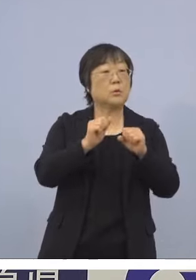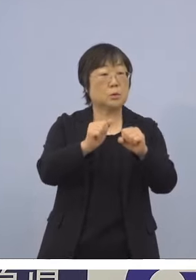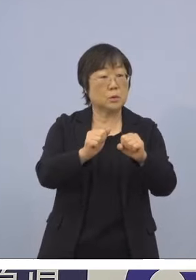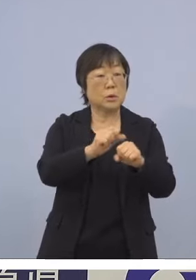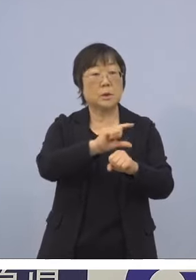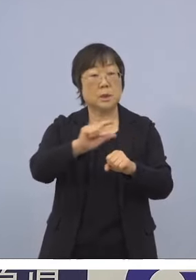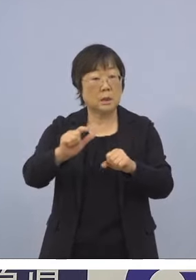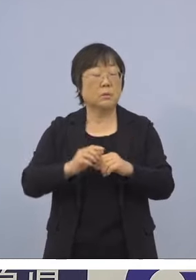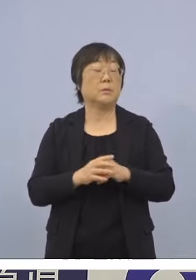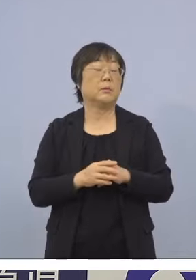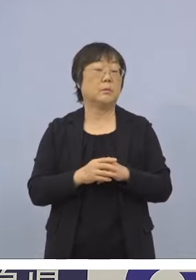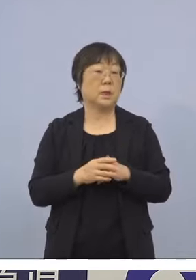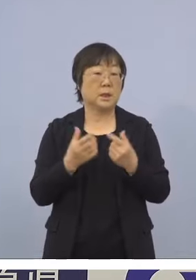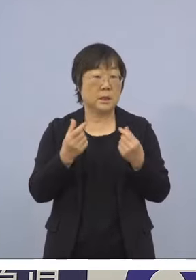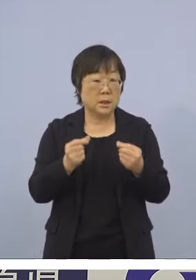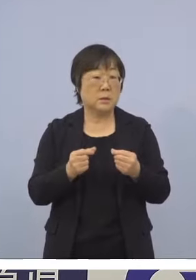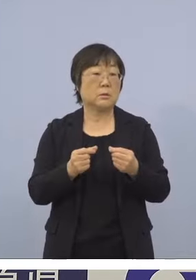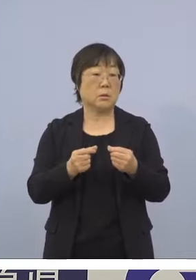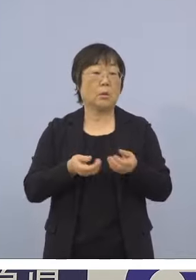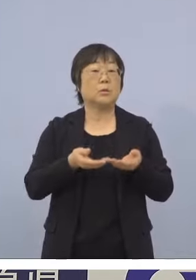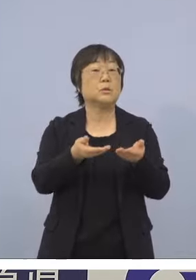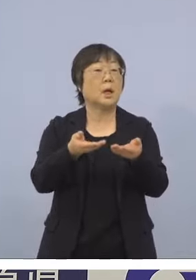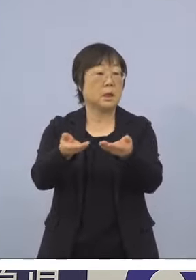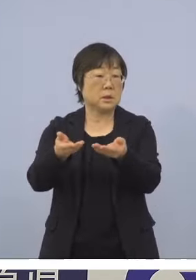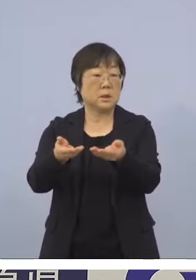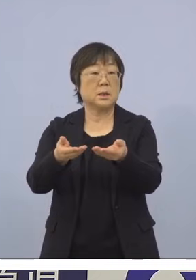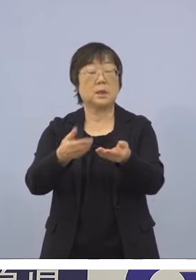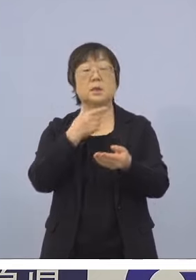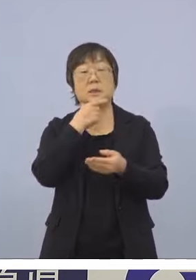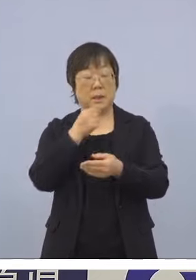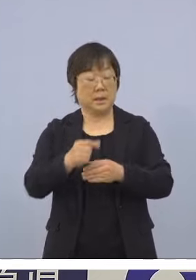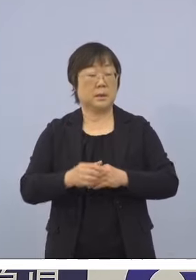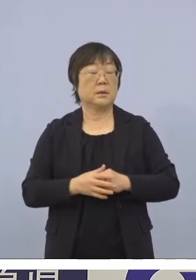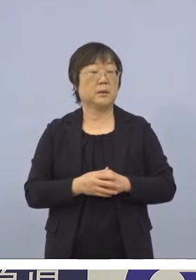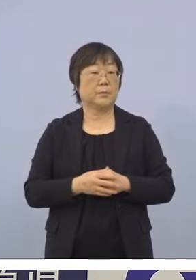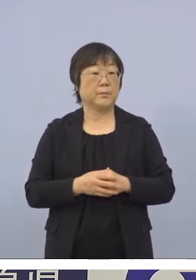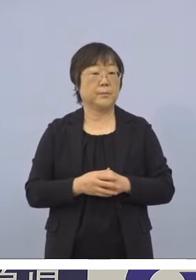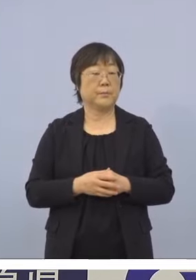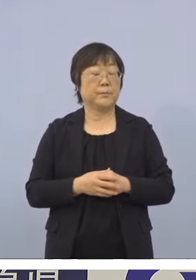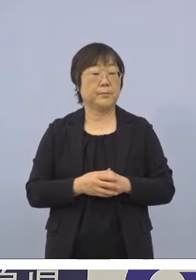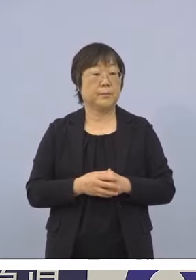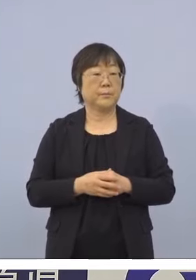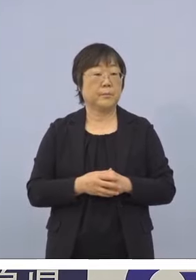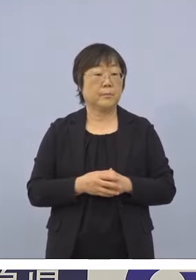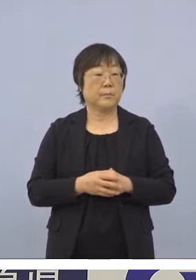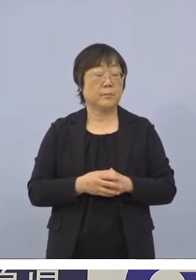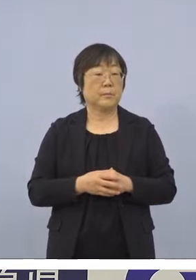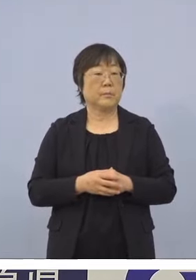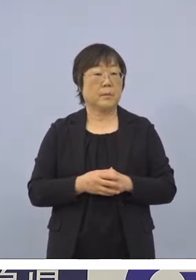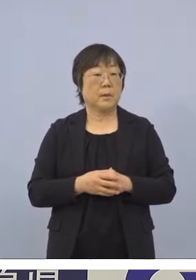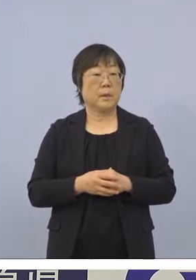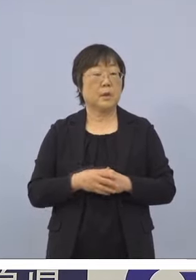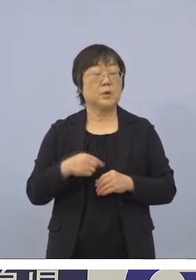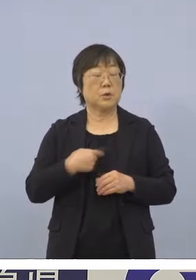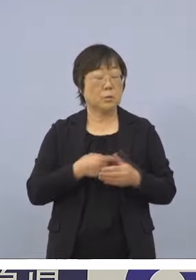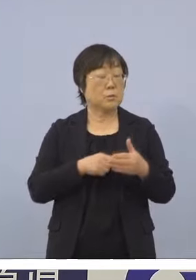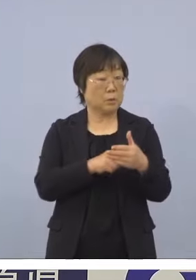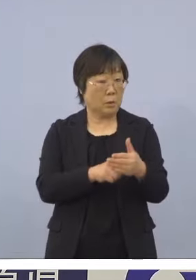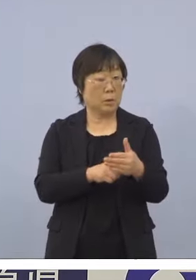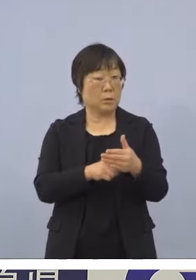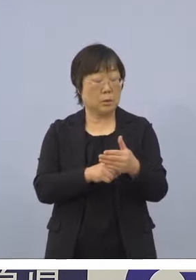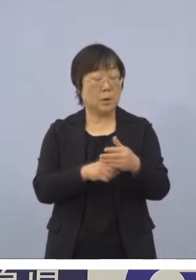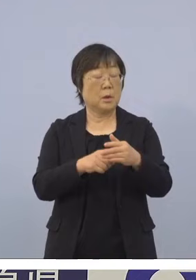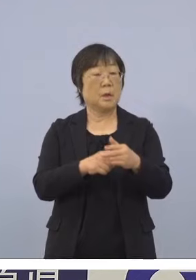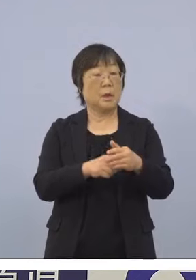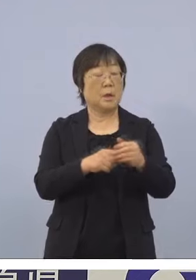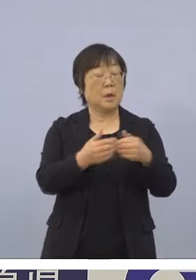ということを促していきたいと、このように思っております。ですので、自助、共助、公助